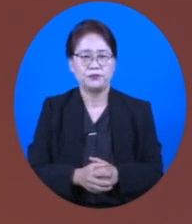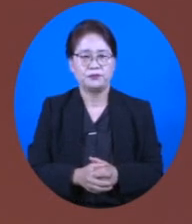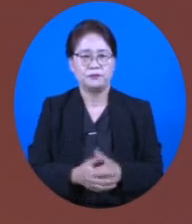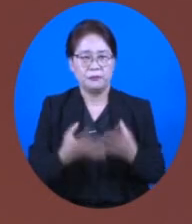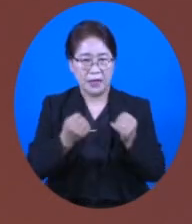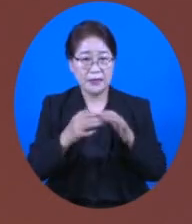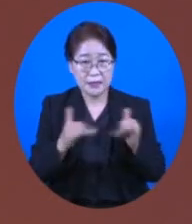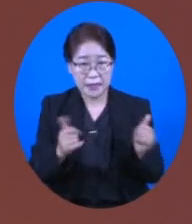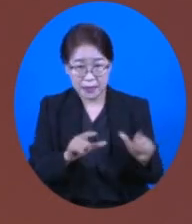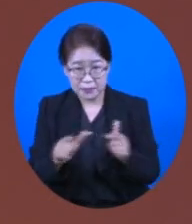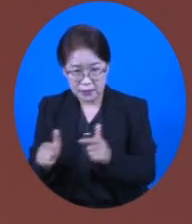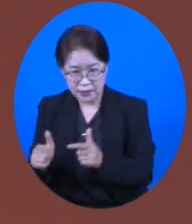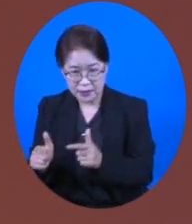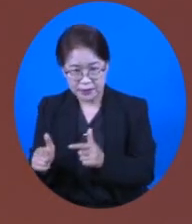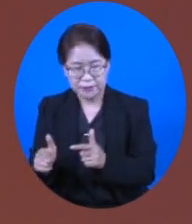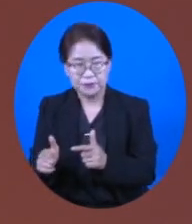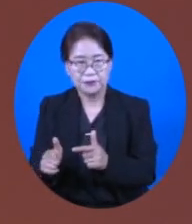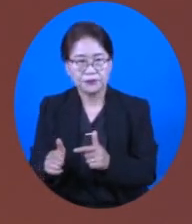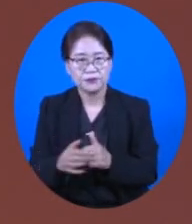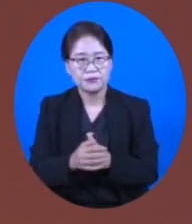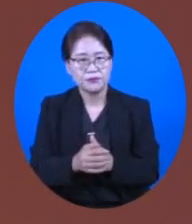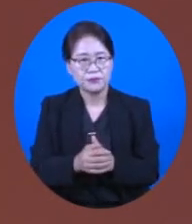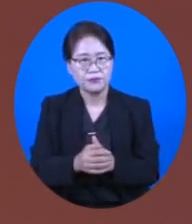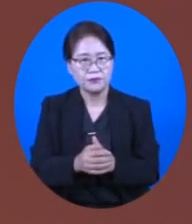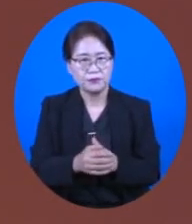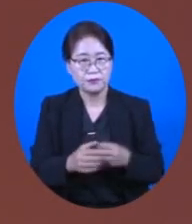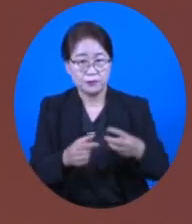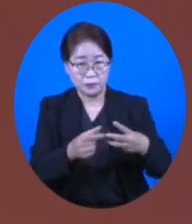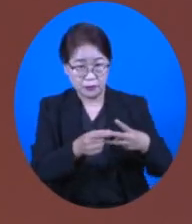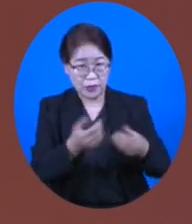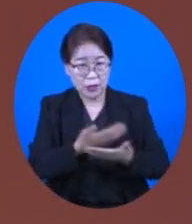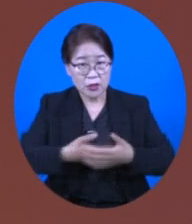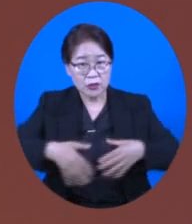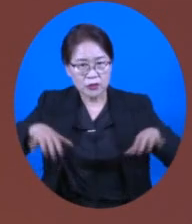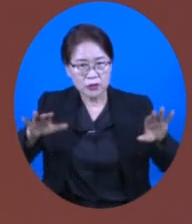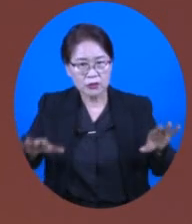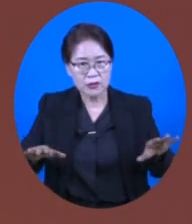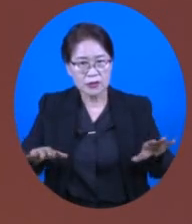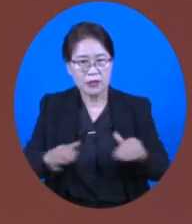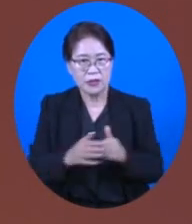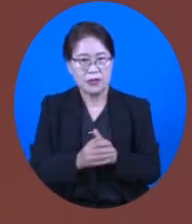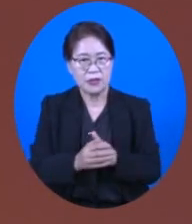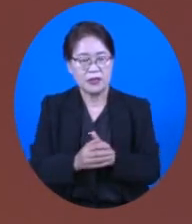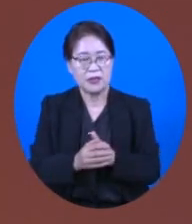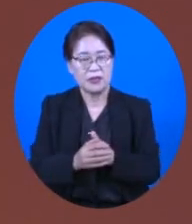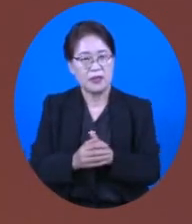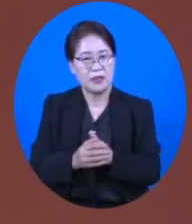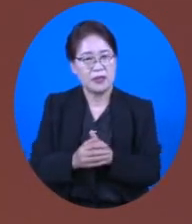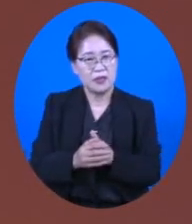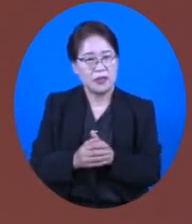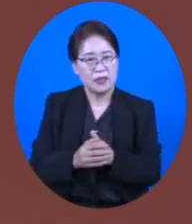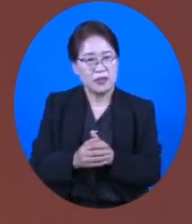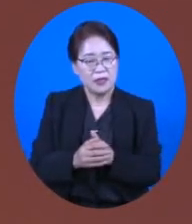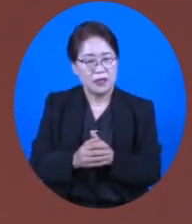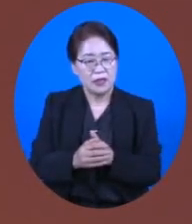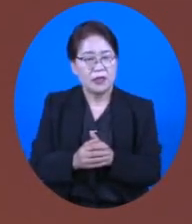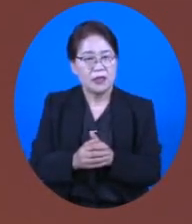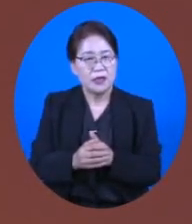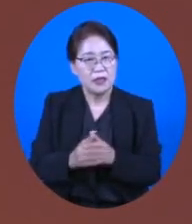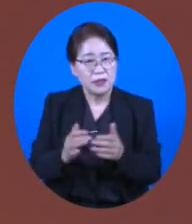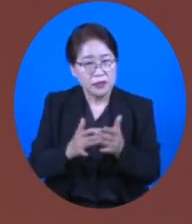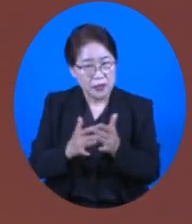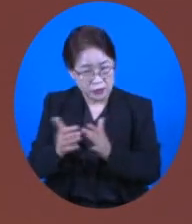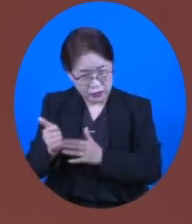많은 학자들은 여기 나오는 여호와의 천사를 성육신하기 이전에 예수 그리스도로